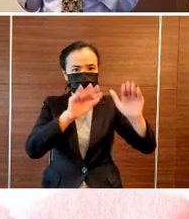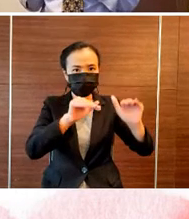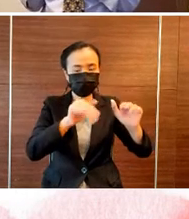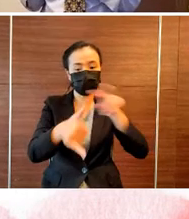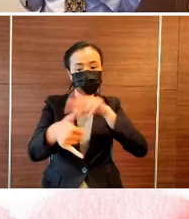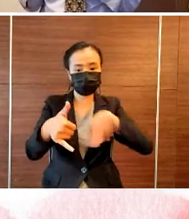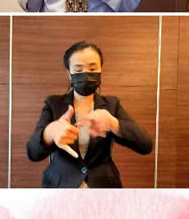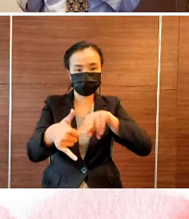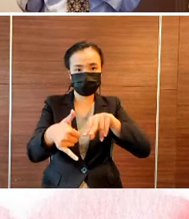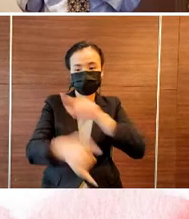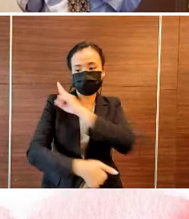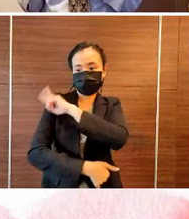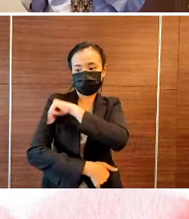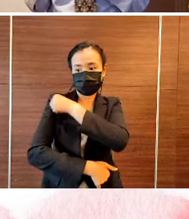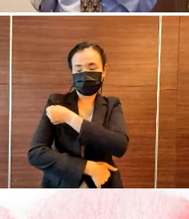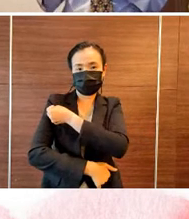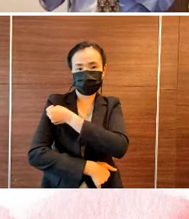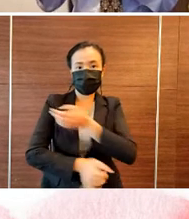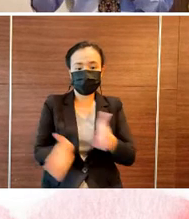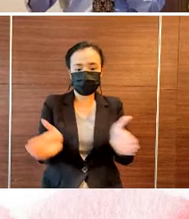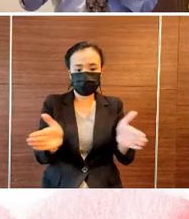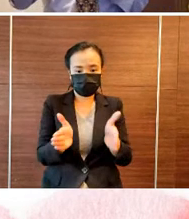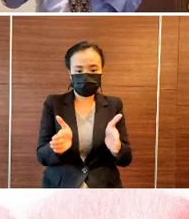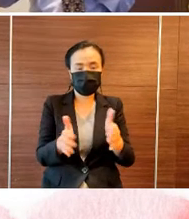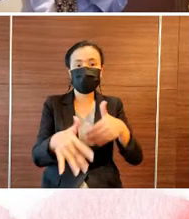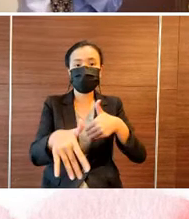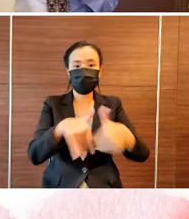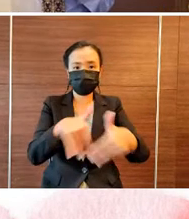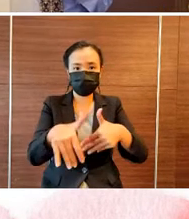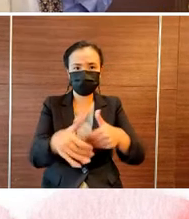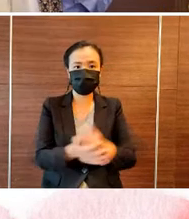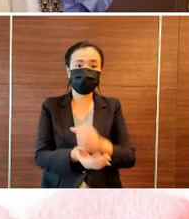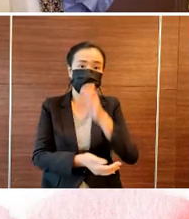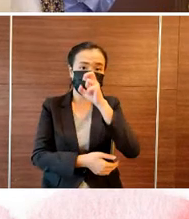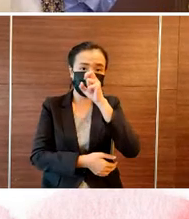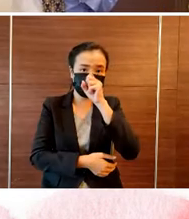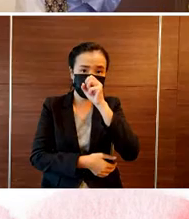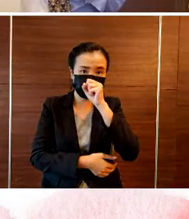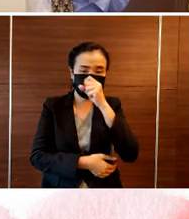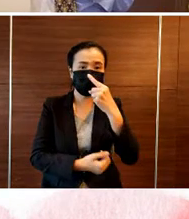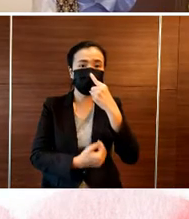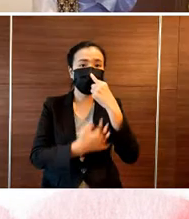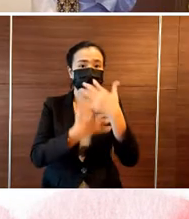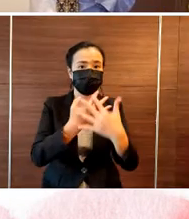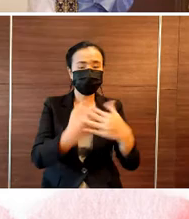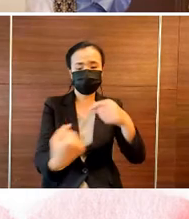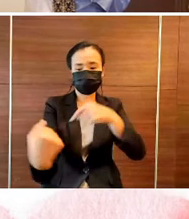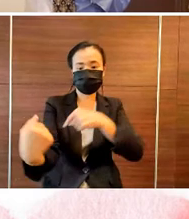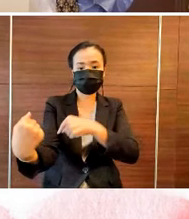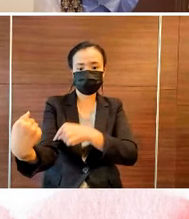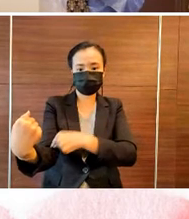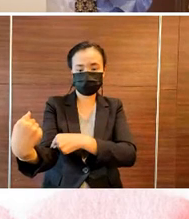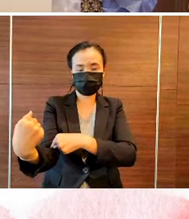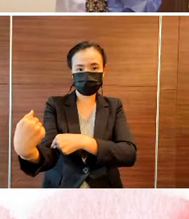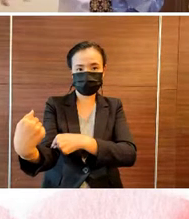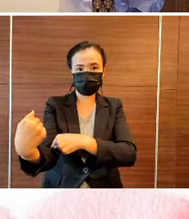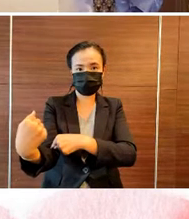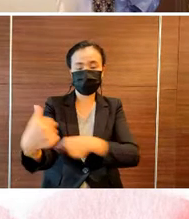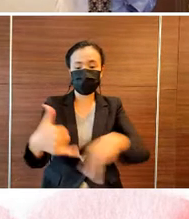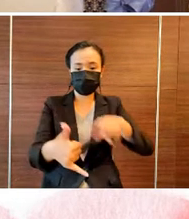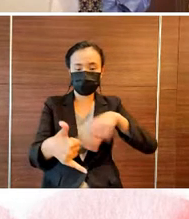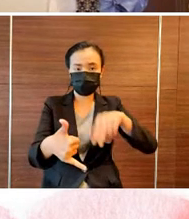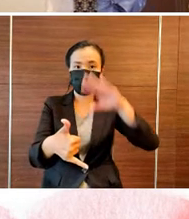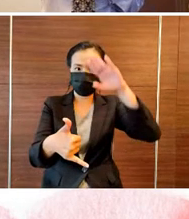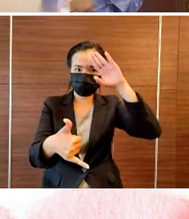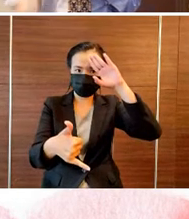ที่คลินิกชุมชนนะครับนะมาตรวจมาเทสเจอนะครับนะก็พาไปโรงพยาบาลเทสไม่เจอก็